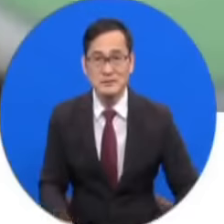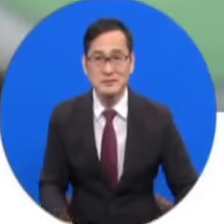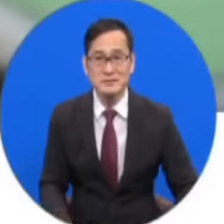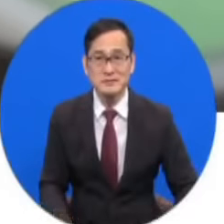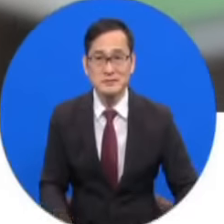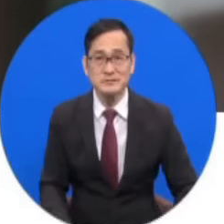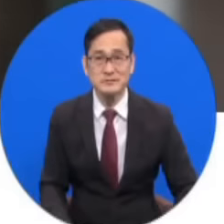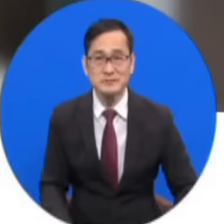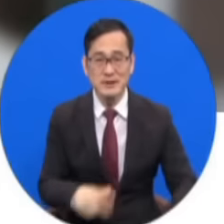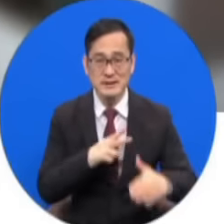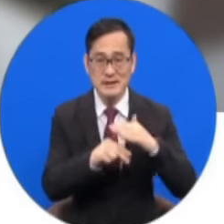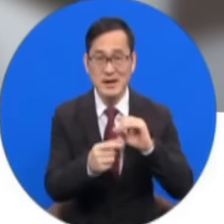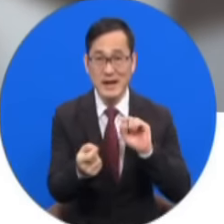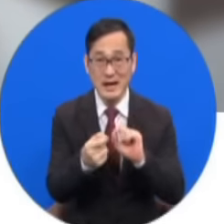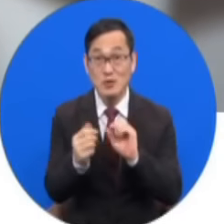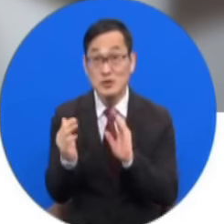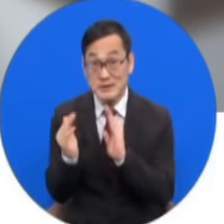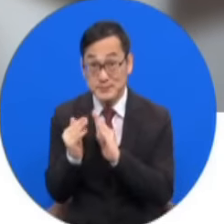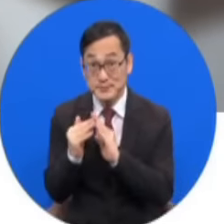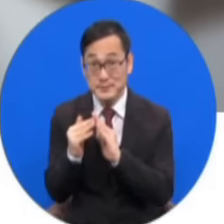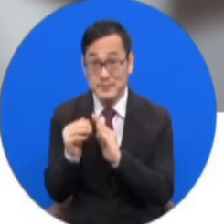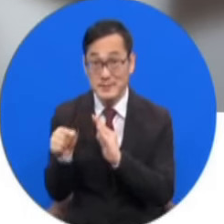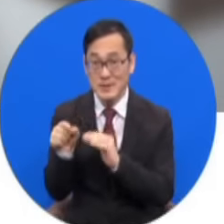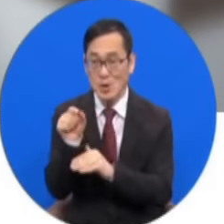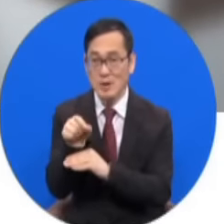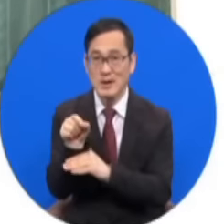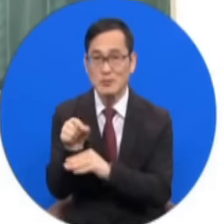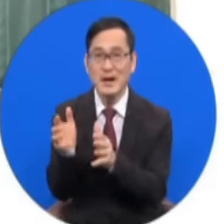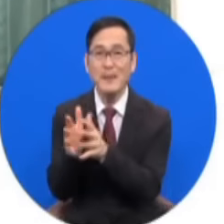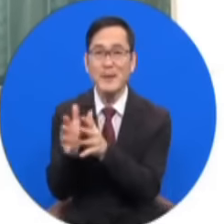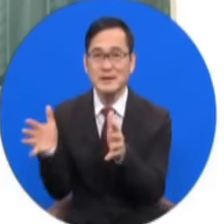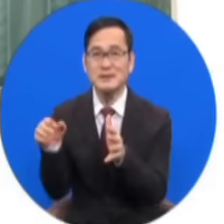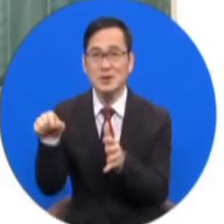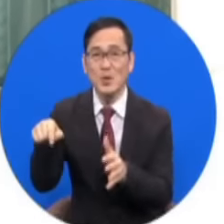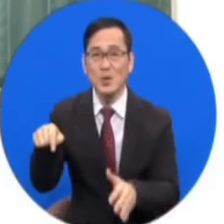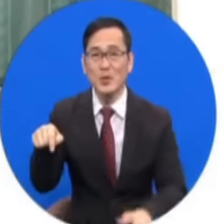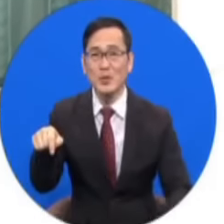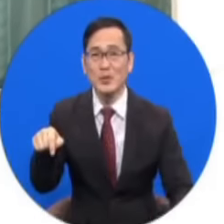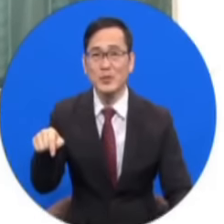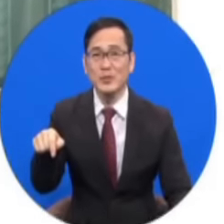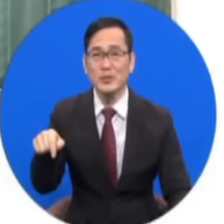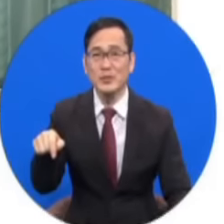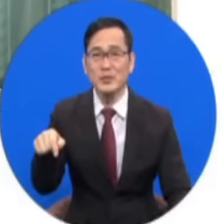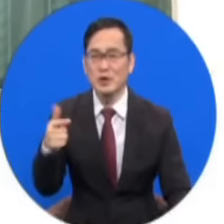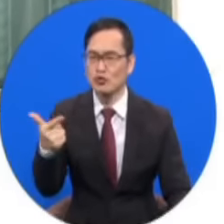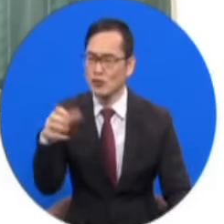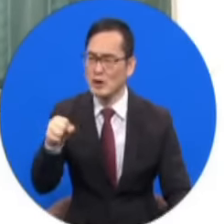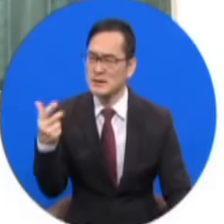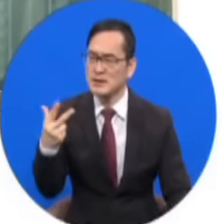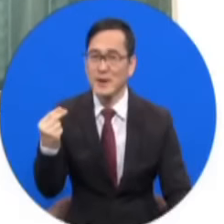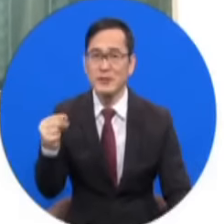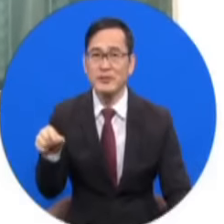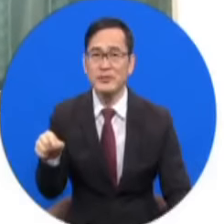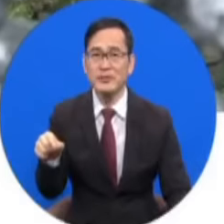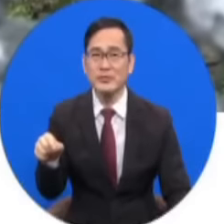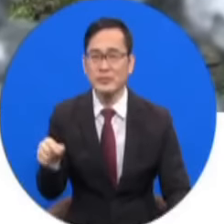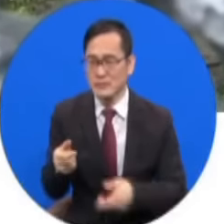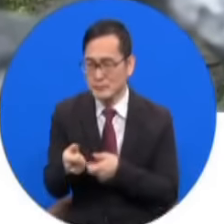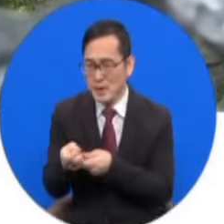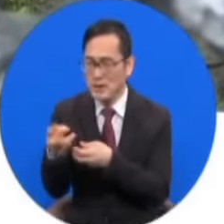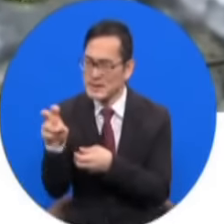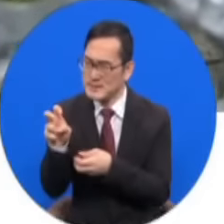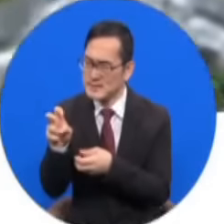지하철역 가까운 그 집이이 영등포 오피스텔이라고 저도 생각이 되거든요 6억 7천짜리 오피 오피스텔이 뭐 한 20평 정도